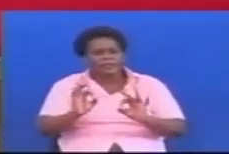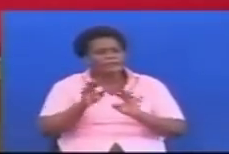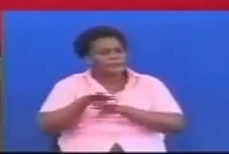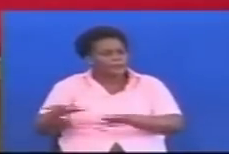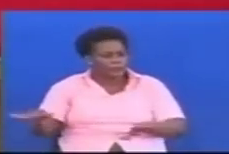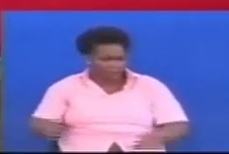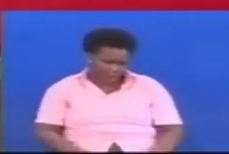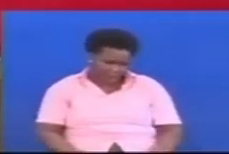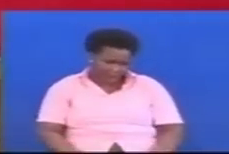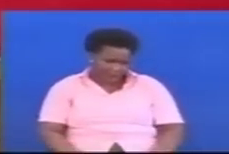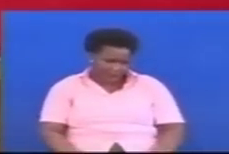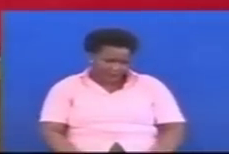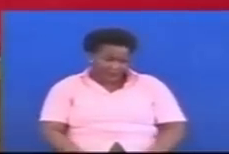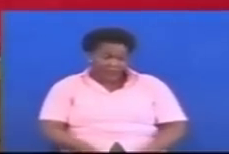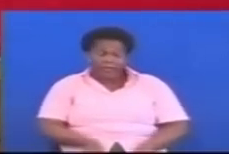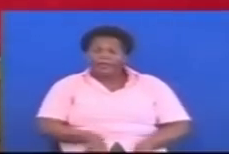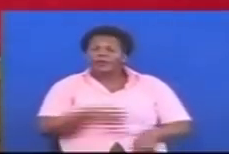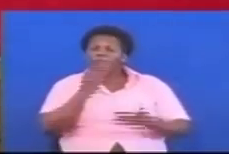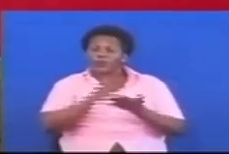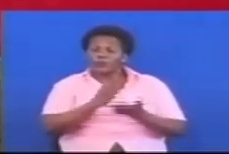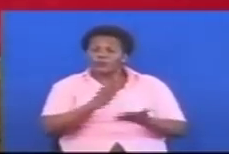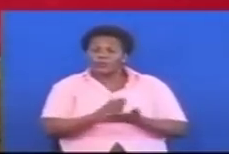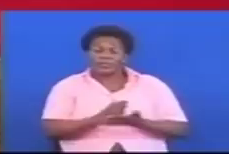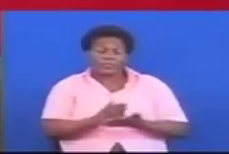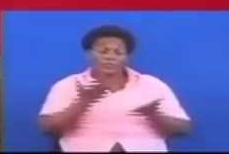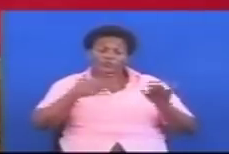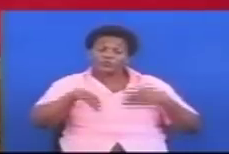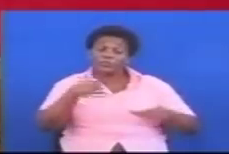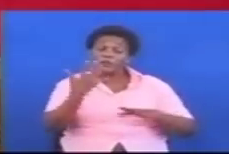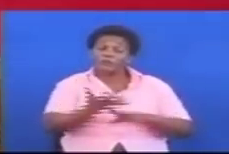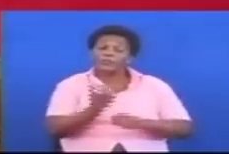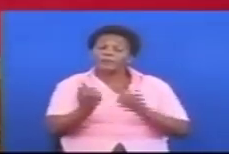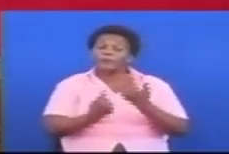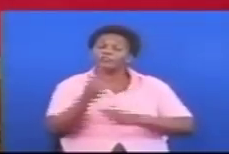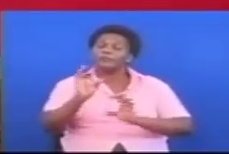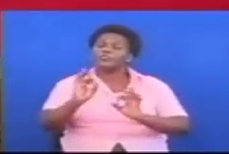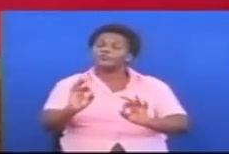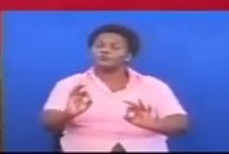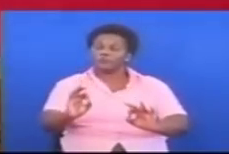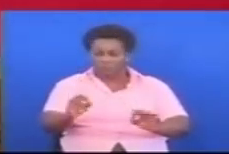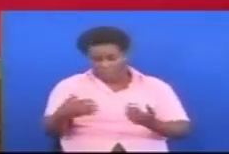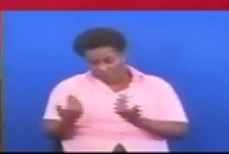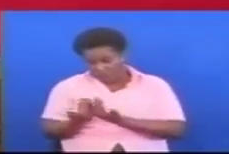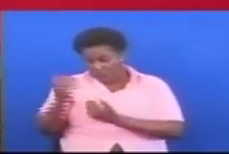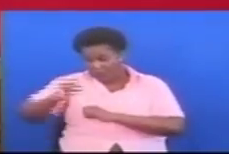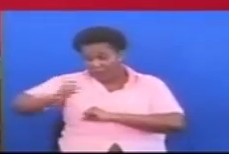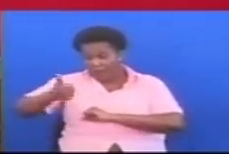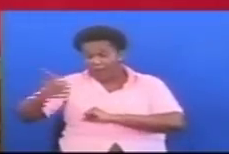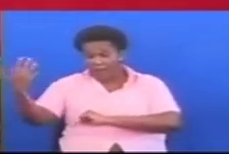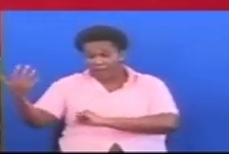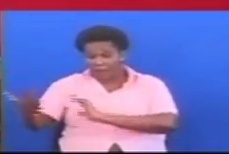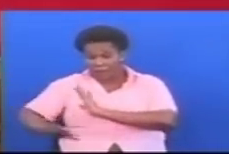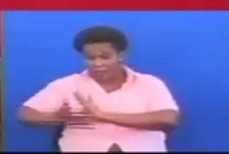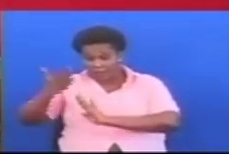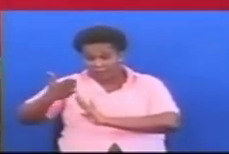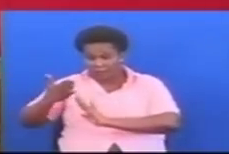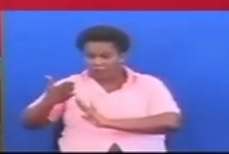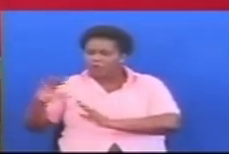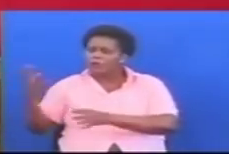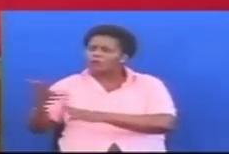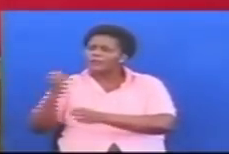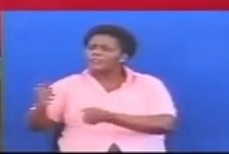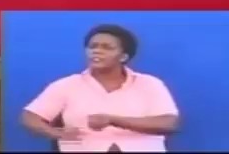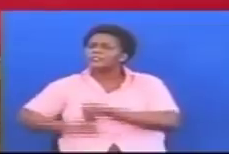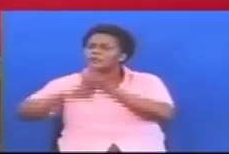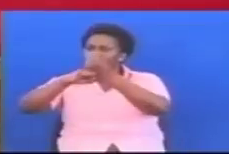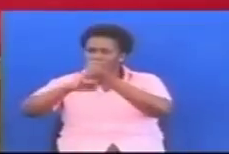ili iweze kupata matokeo tarajiwa, ni vyema wakala ulioanzishwa ukawezeshwa na kupatiwa rasilimali fedha, rasilimali